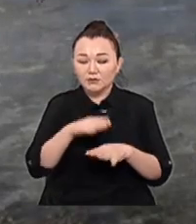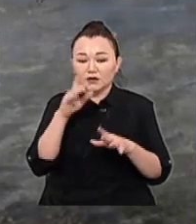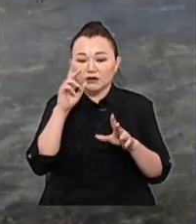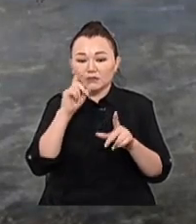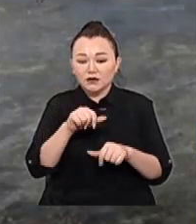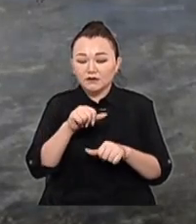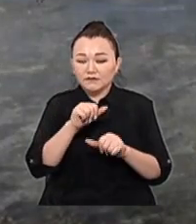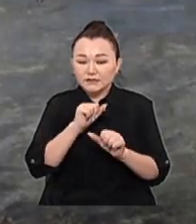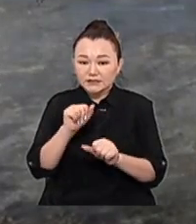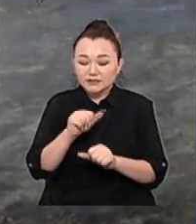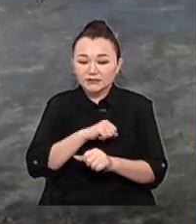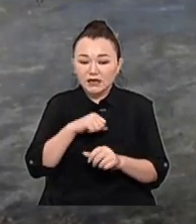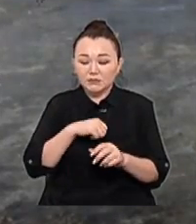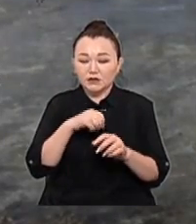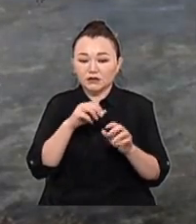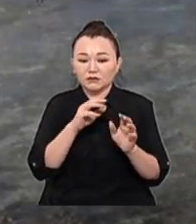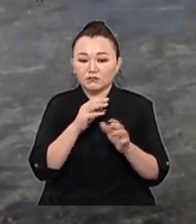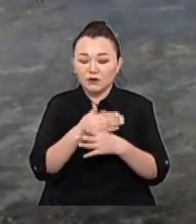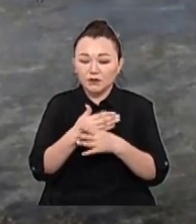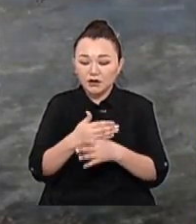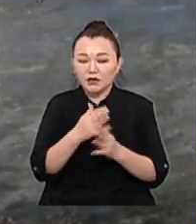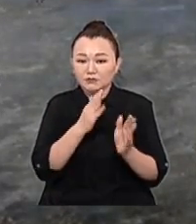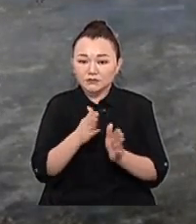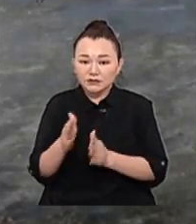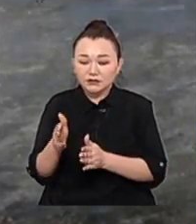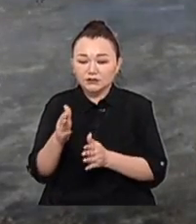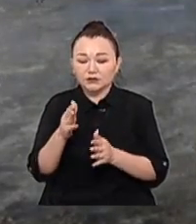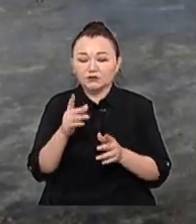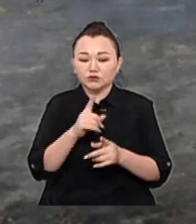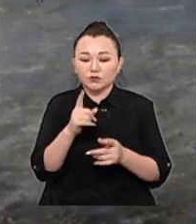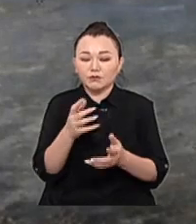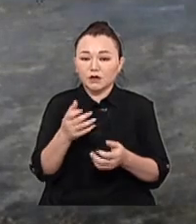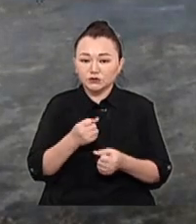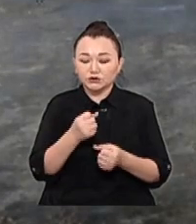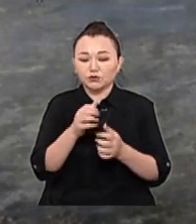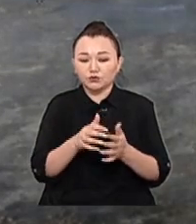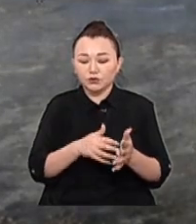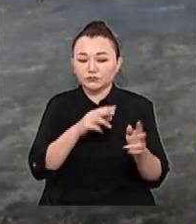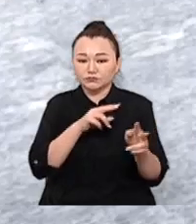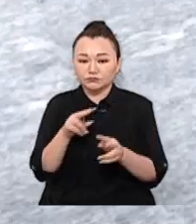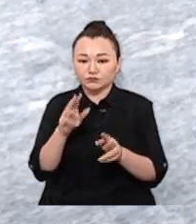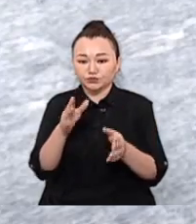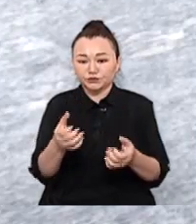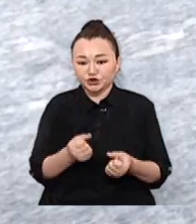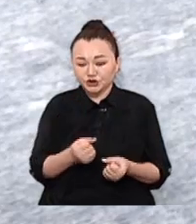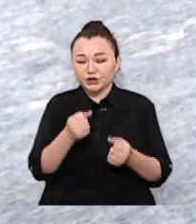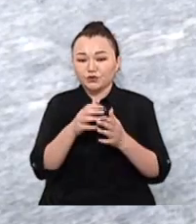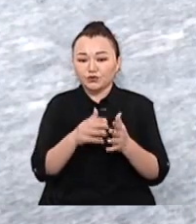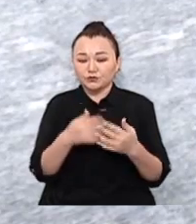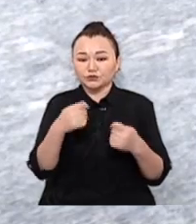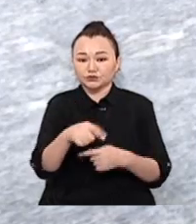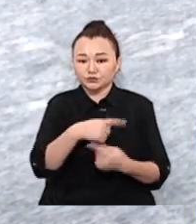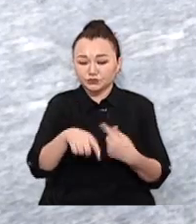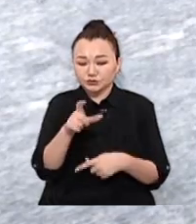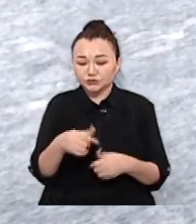өздері кезектілікті сақтап, халықтың тұрақтылы қолына жеткізу үшін бақылауда ұстаймыз. Көмір сататын кәсіпкер